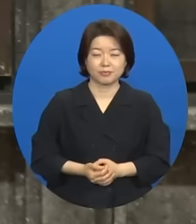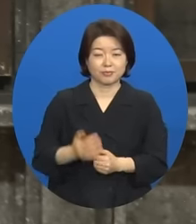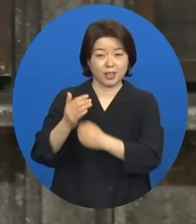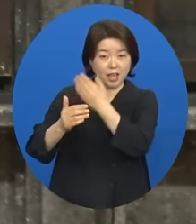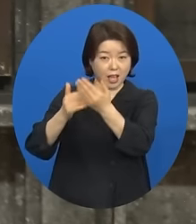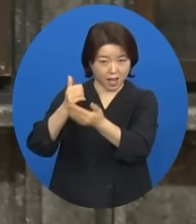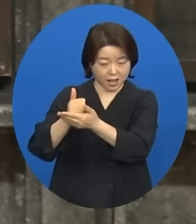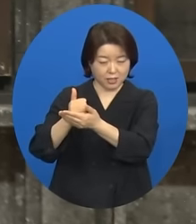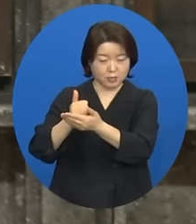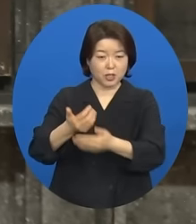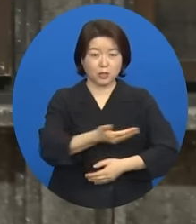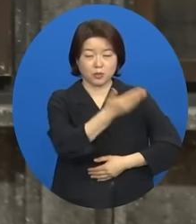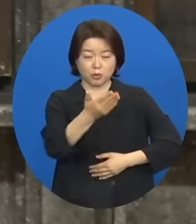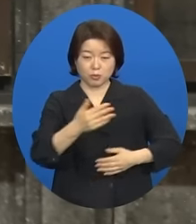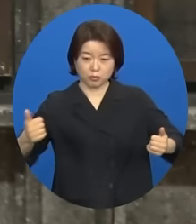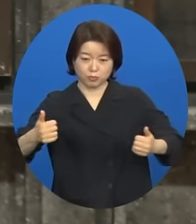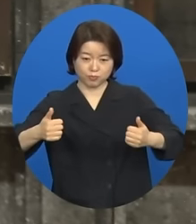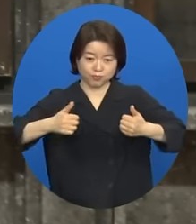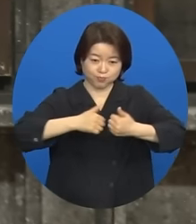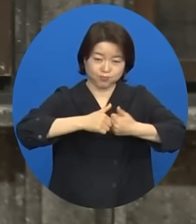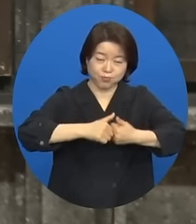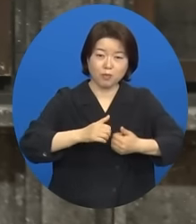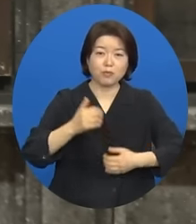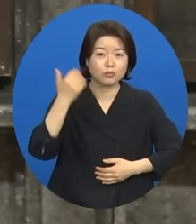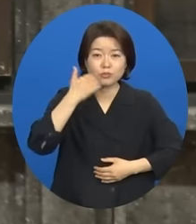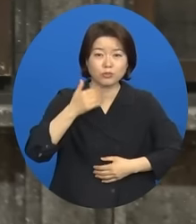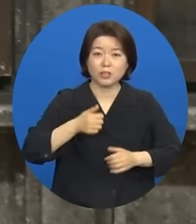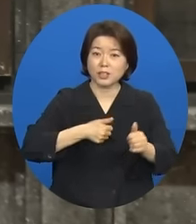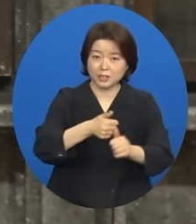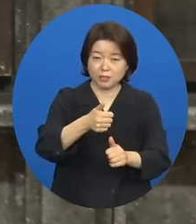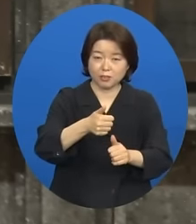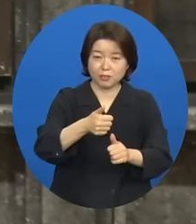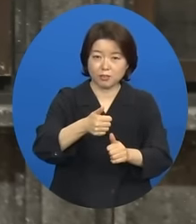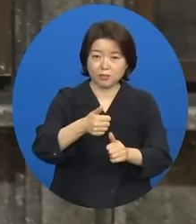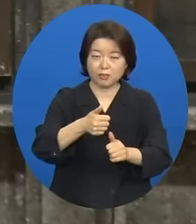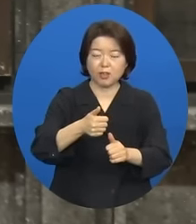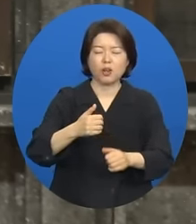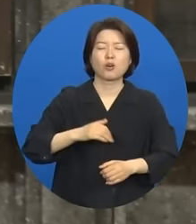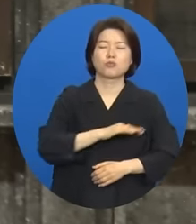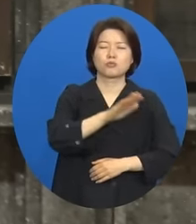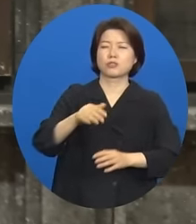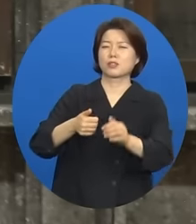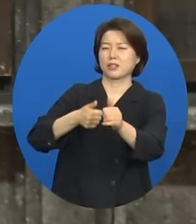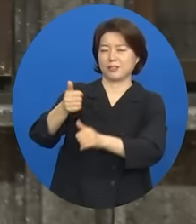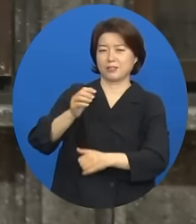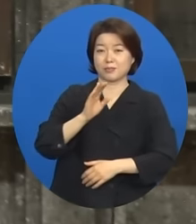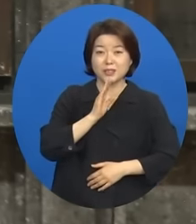하나님과 여러분이 싸우면 누가 이기냐고요? 우리가 이기잖아요.